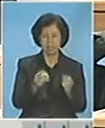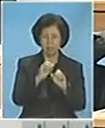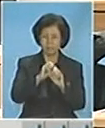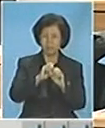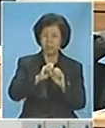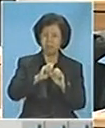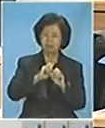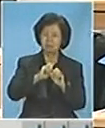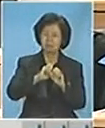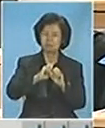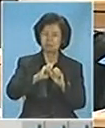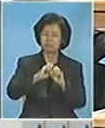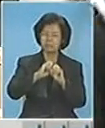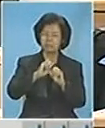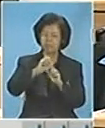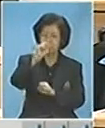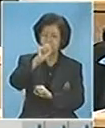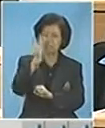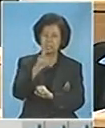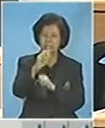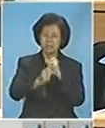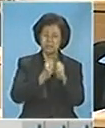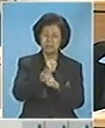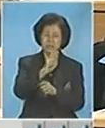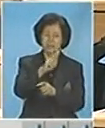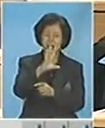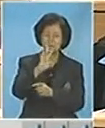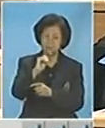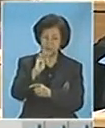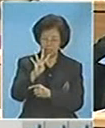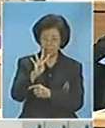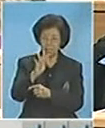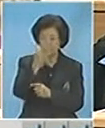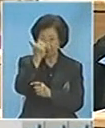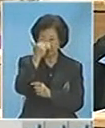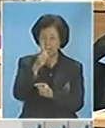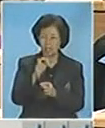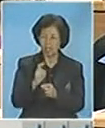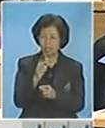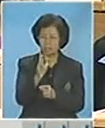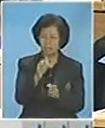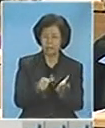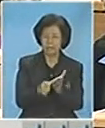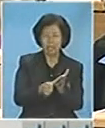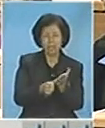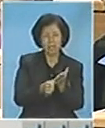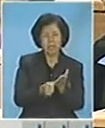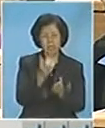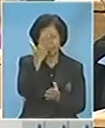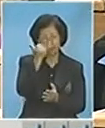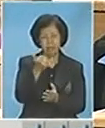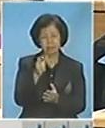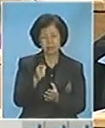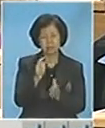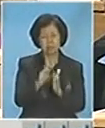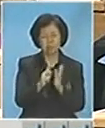มื่อ2544นี้เองแต่ทำไมจะต้องรีบแก้ไขนะคะซึ่งจริงๆกฎหมายมันก็ไม่